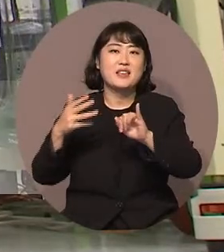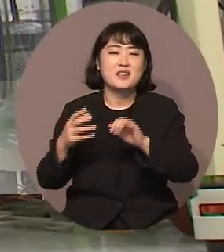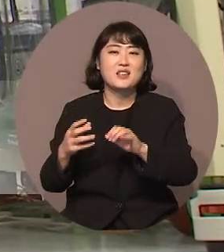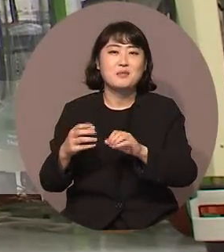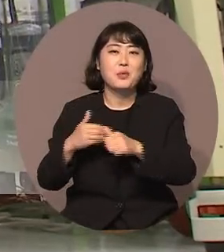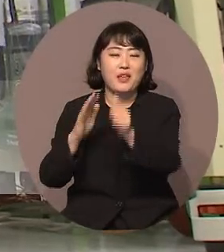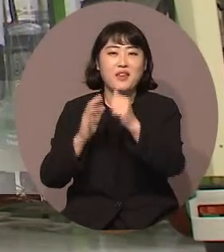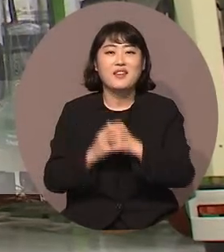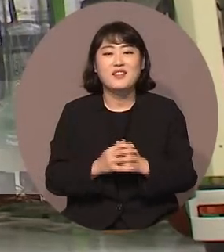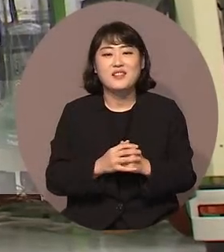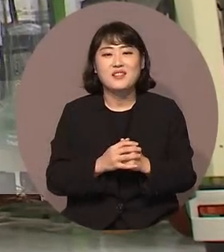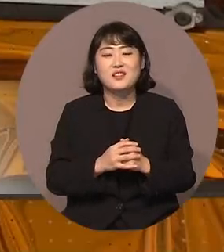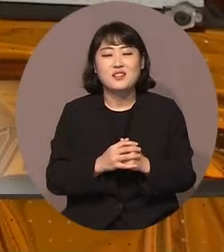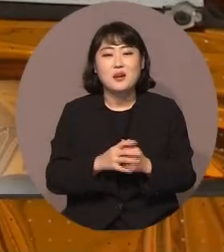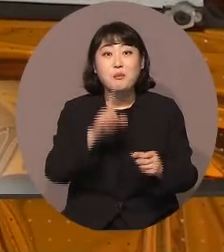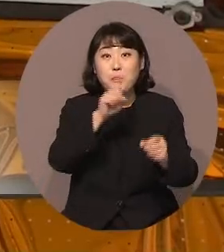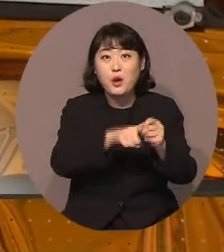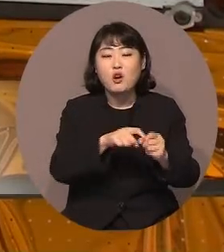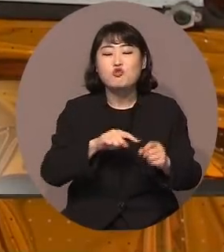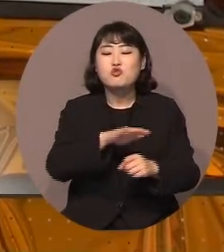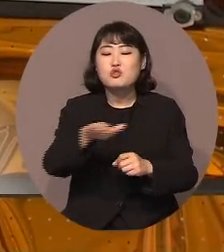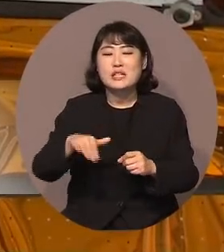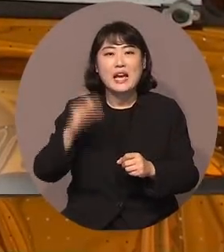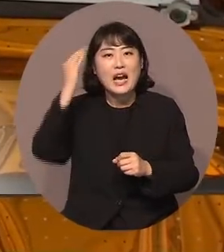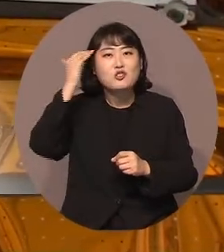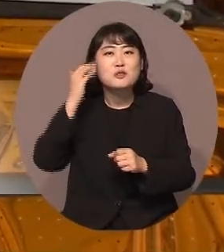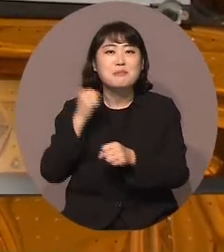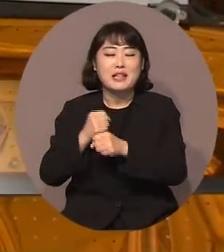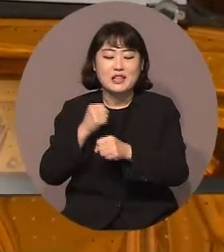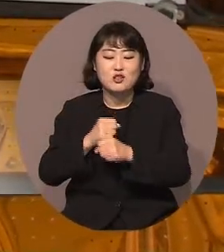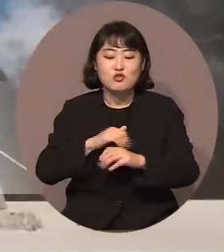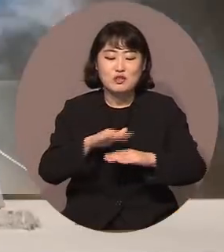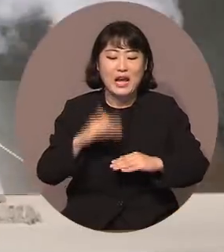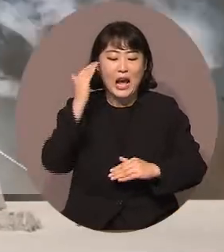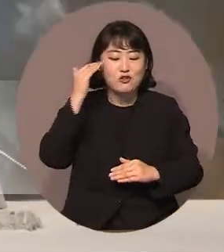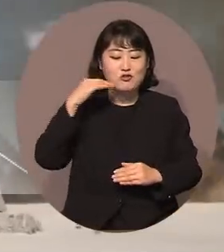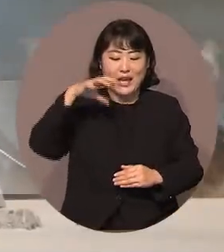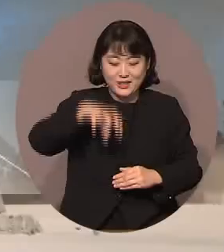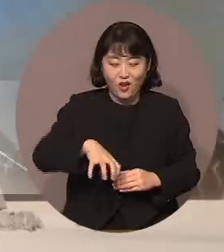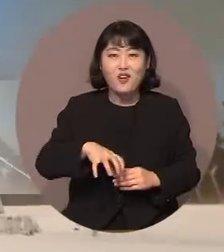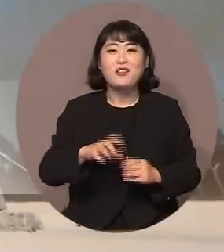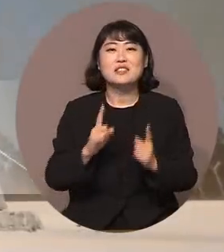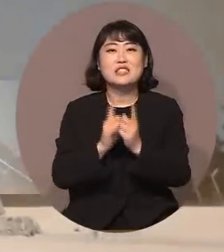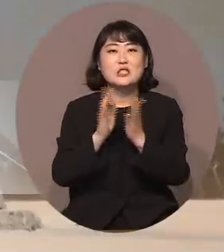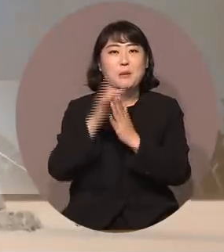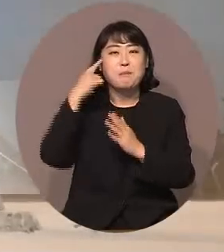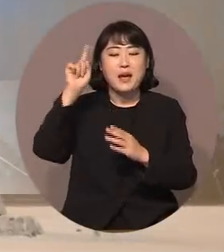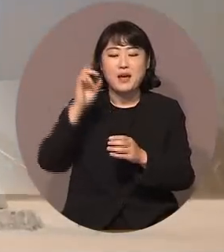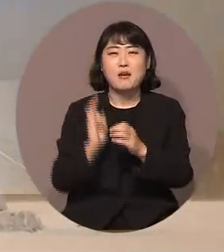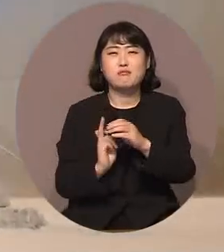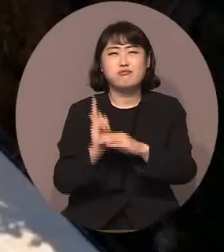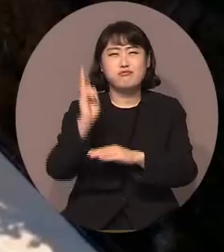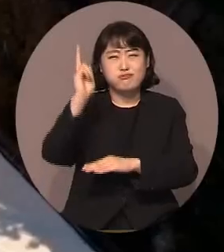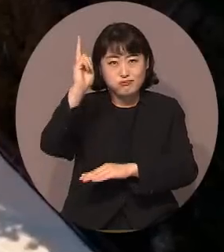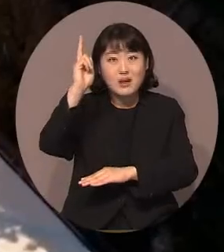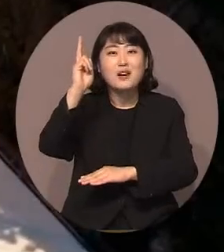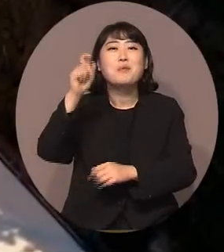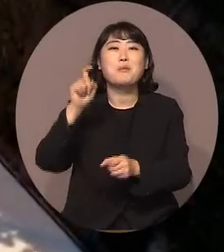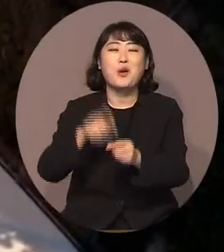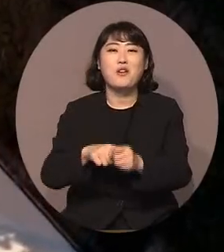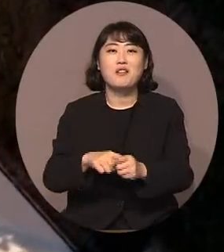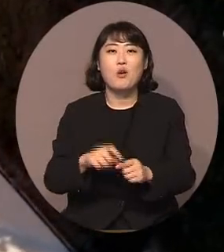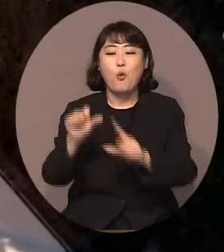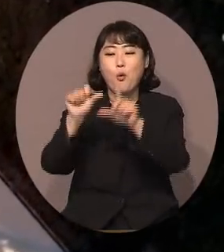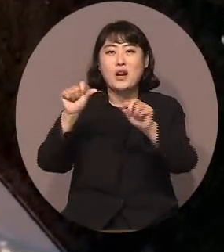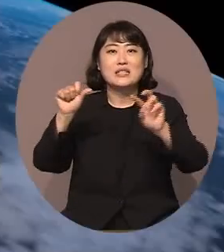누리호 개발과 함께 시작된 목표는 우리 손으로 만든 위성을 우리 땅에서 독자 개발한 발사체로 쏘는 것. 다음